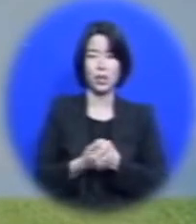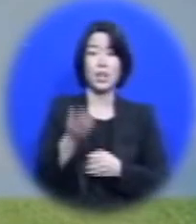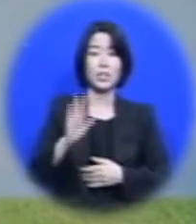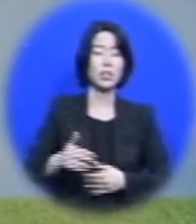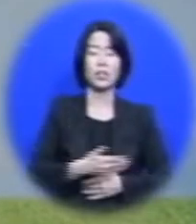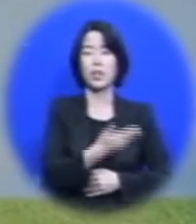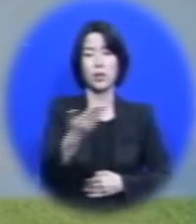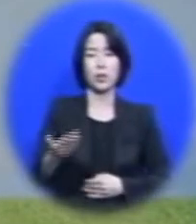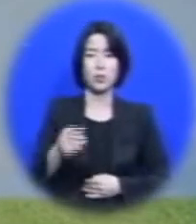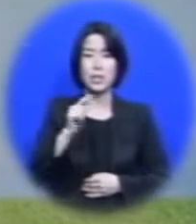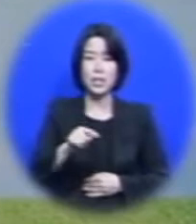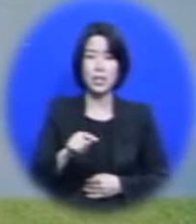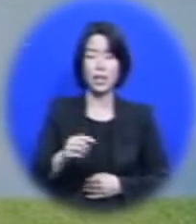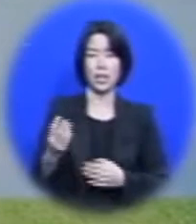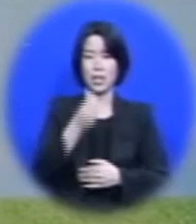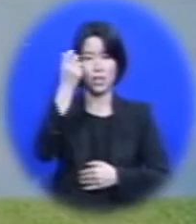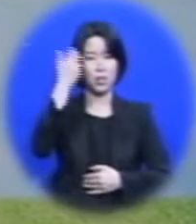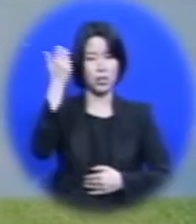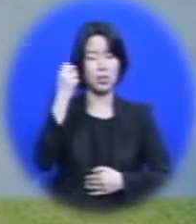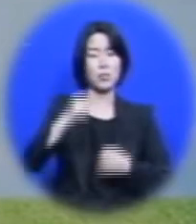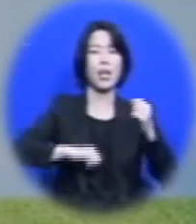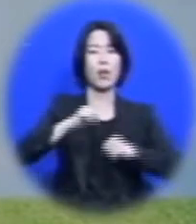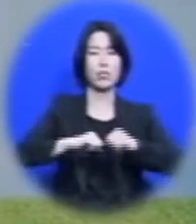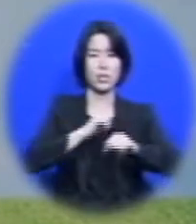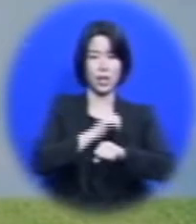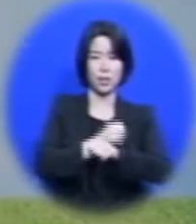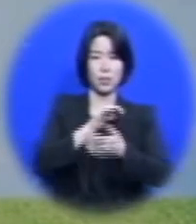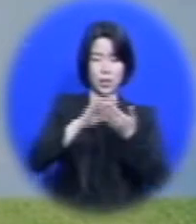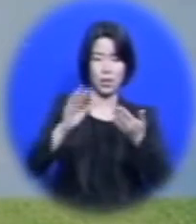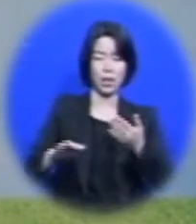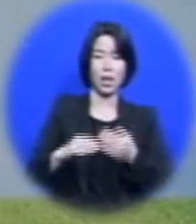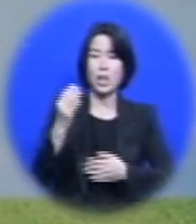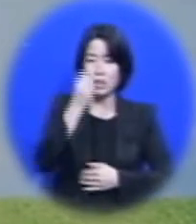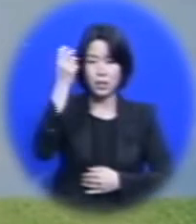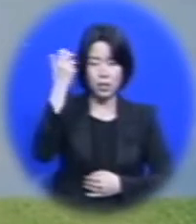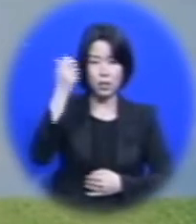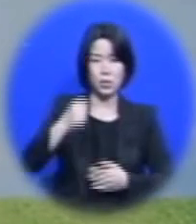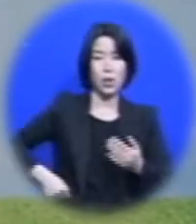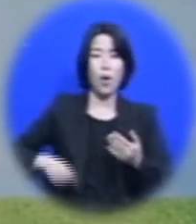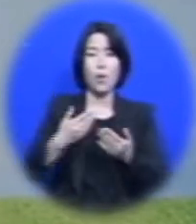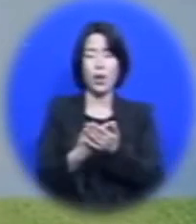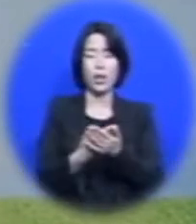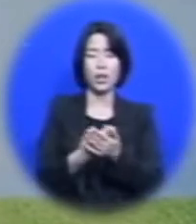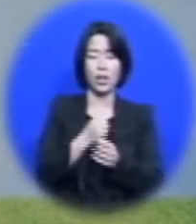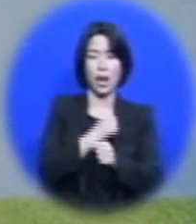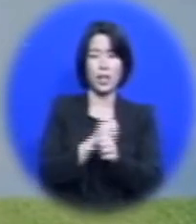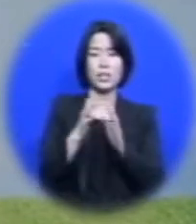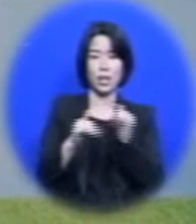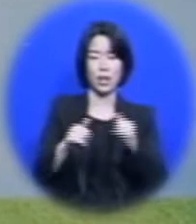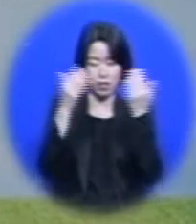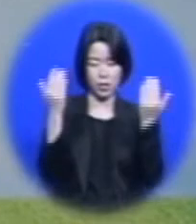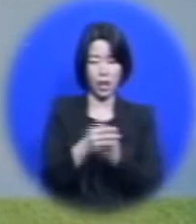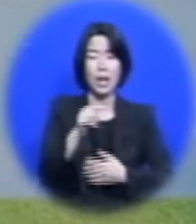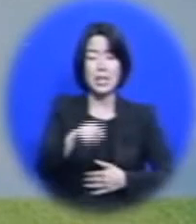여러분, 이것이 성령님의 역사입니다. 성령님이 회개케 한 사람은 다 이런 특징이